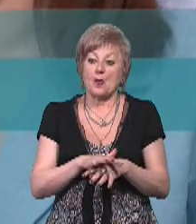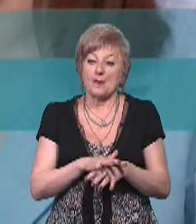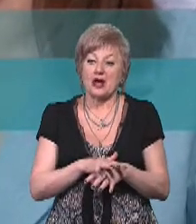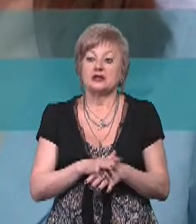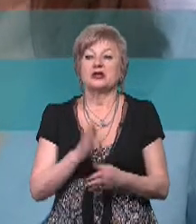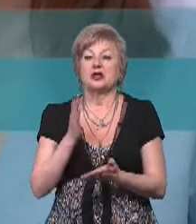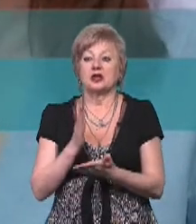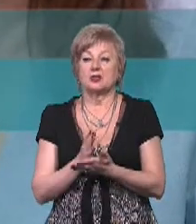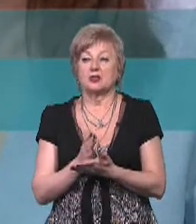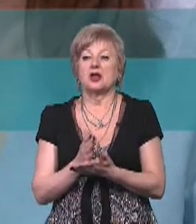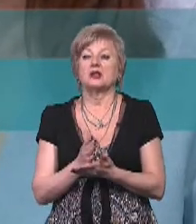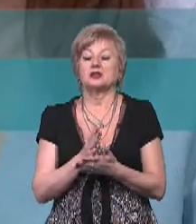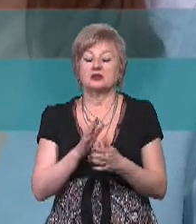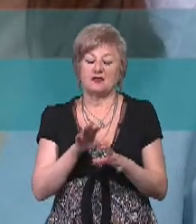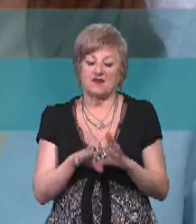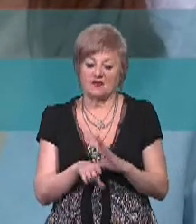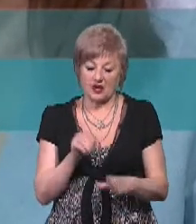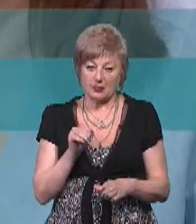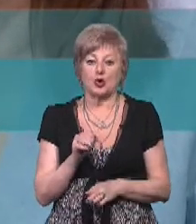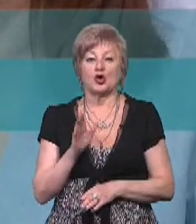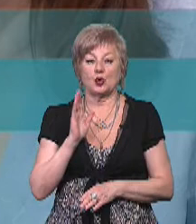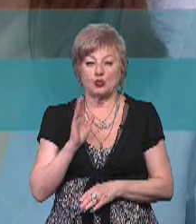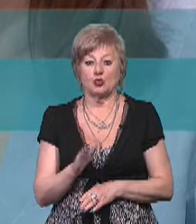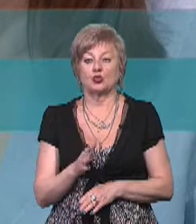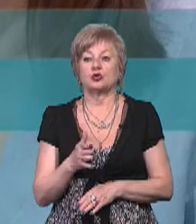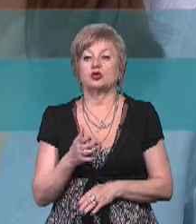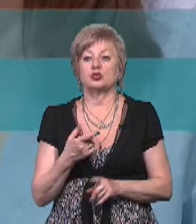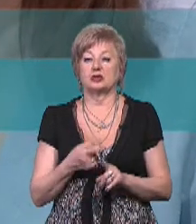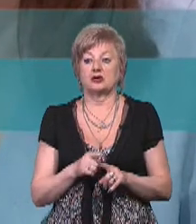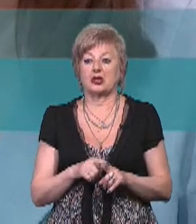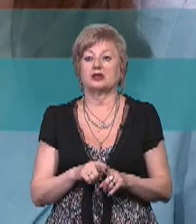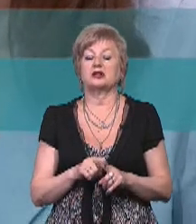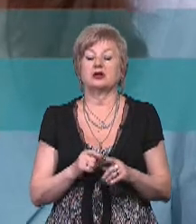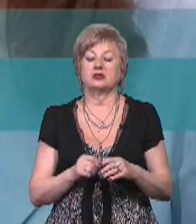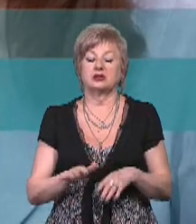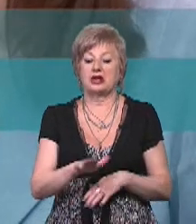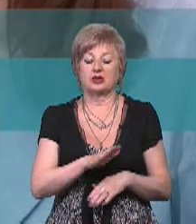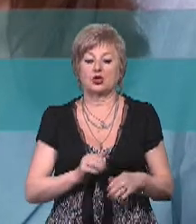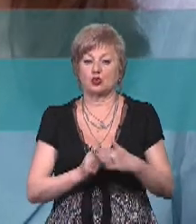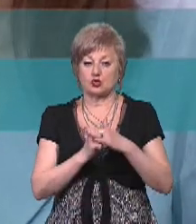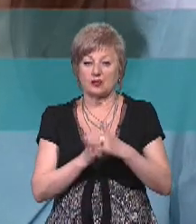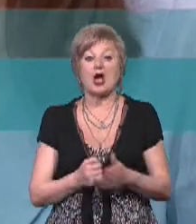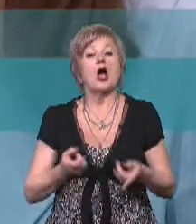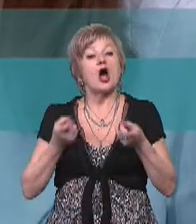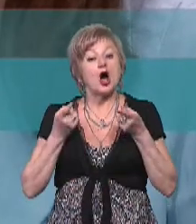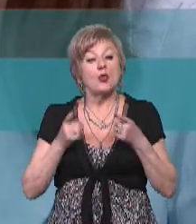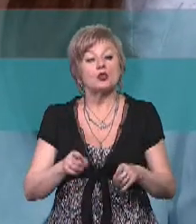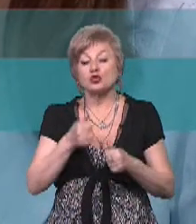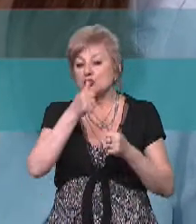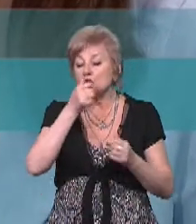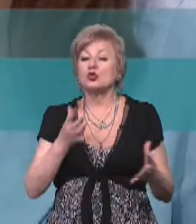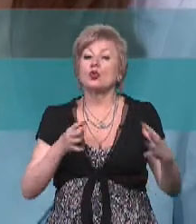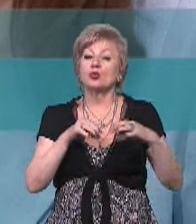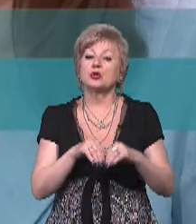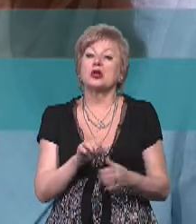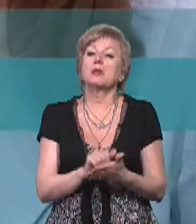20 громади і мають чергові місцеві вибори відбутися саме на новій територіальній основі. Які причини, чому не можуть об'єднатися? От